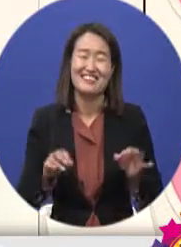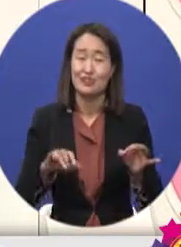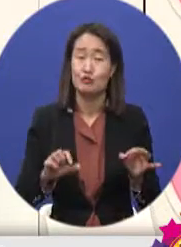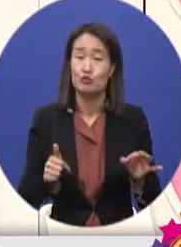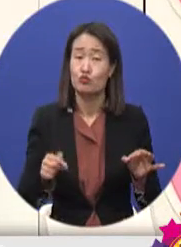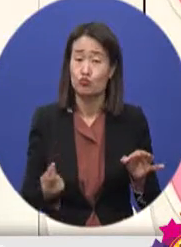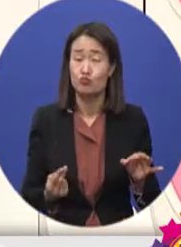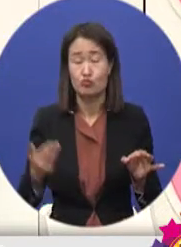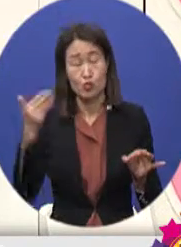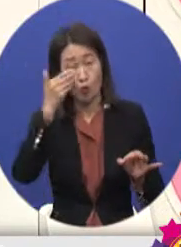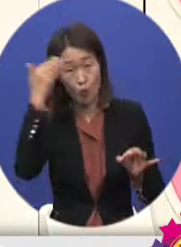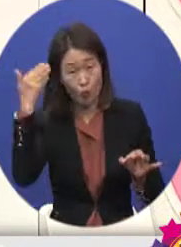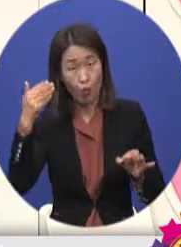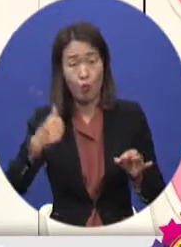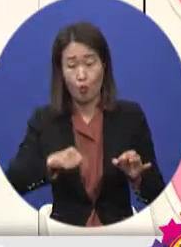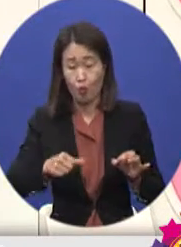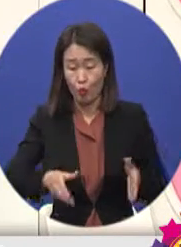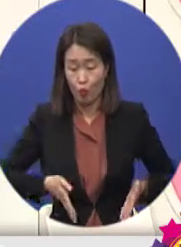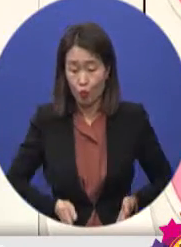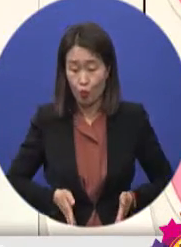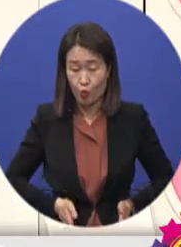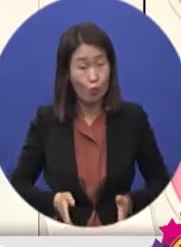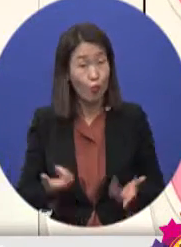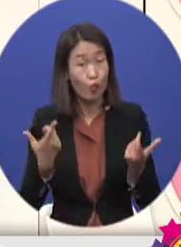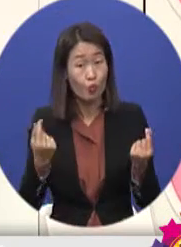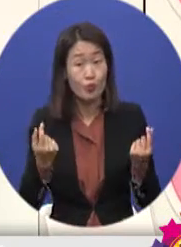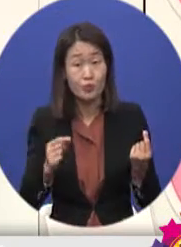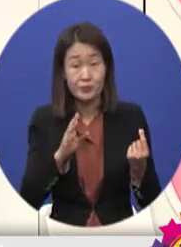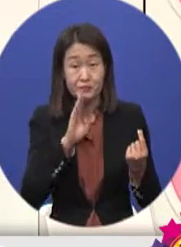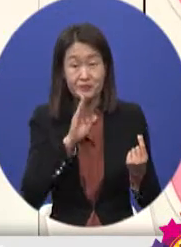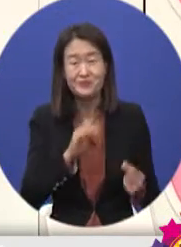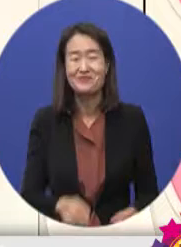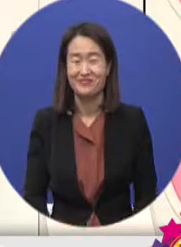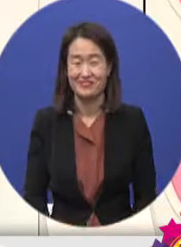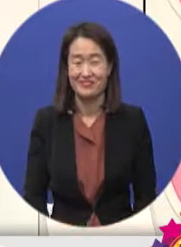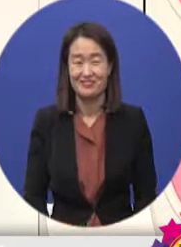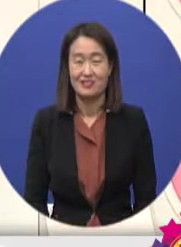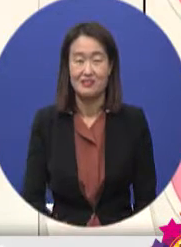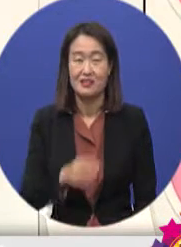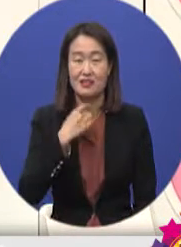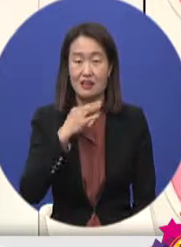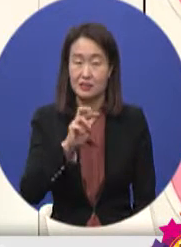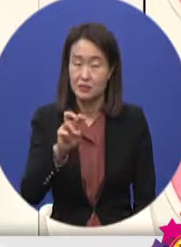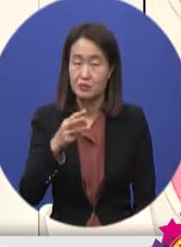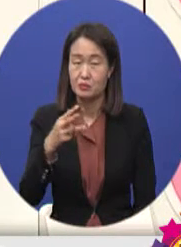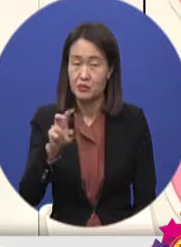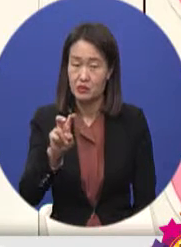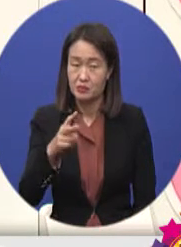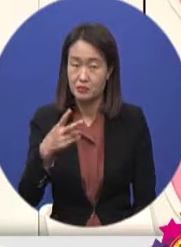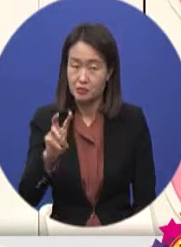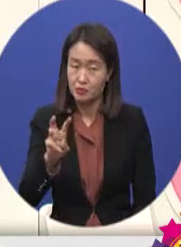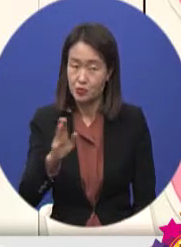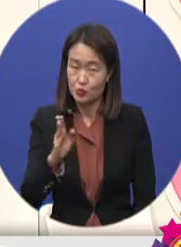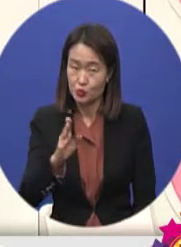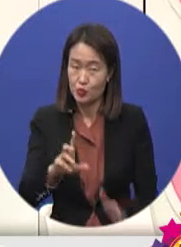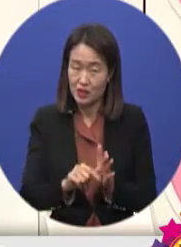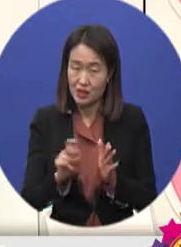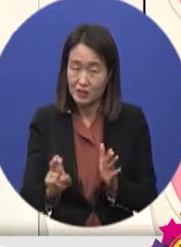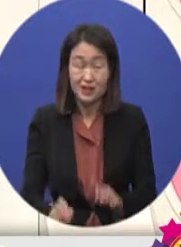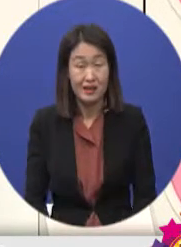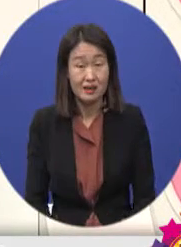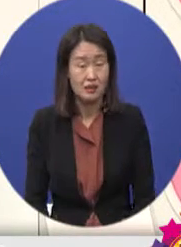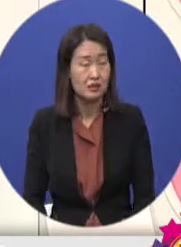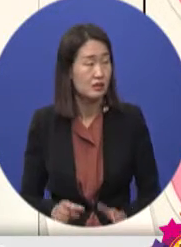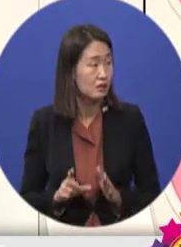비교적 젊었을 때 그 자제분을 얻었을 거 아니에요. 예예. 예. 그죠? 뭐 30대랄지 20대랄지. 저는